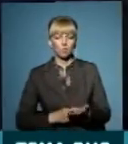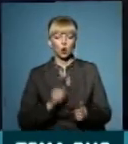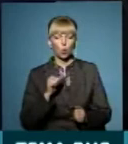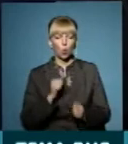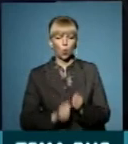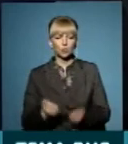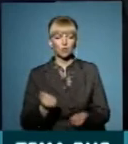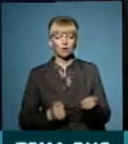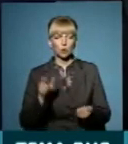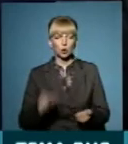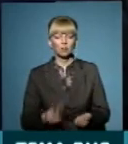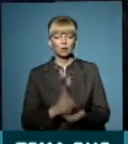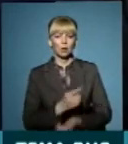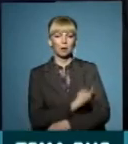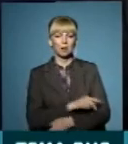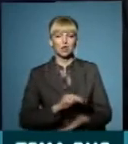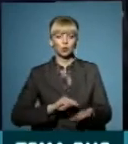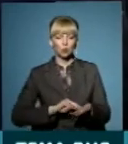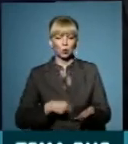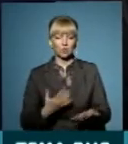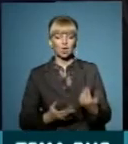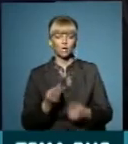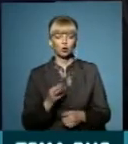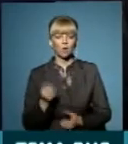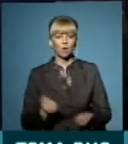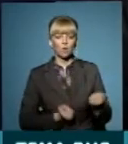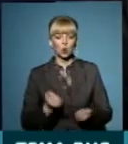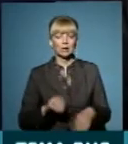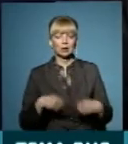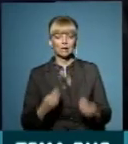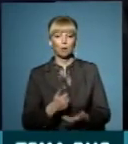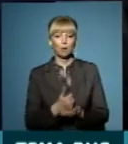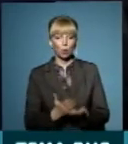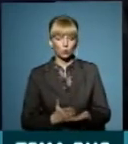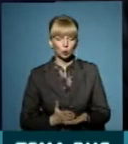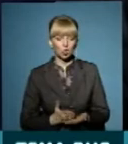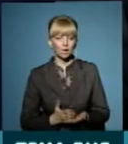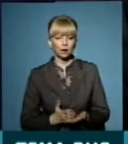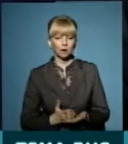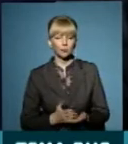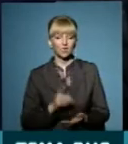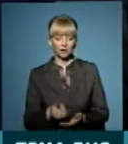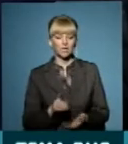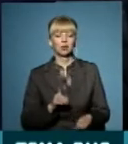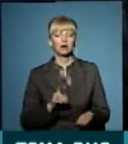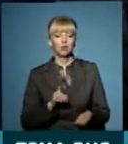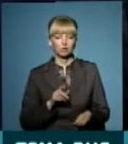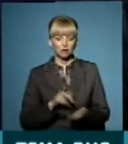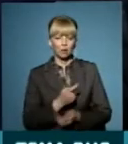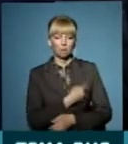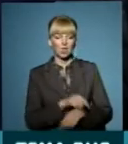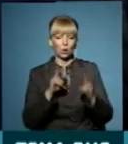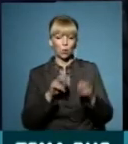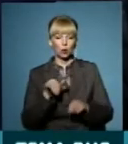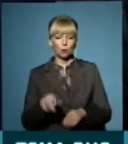кожен водій, він має медичну довідку. Якщо водій надає послуги, він проходить медогляд